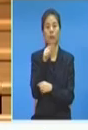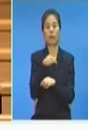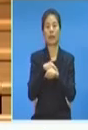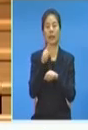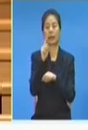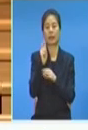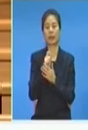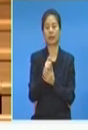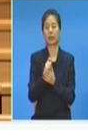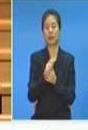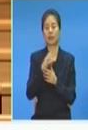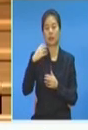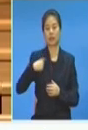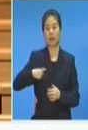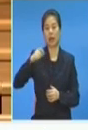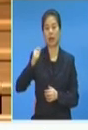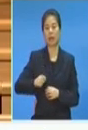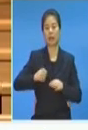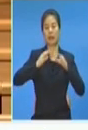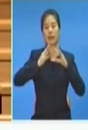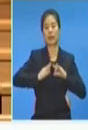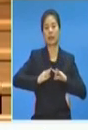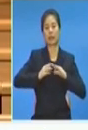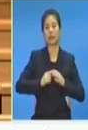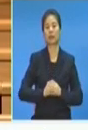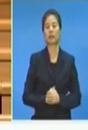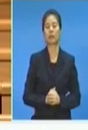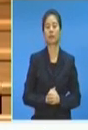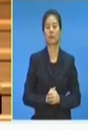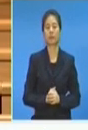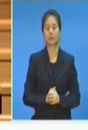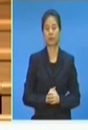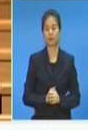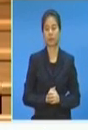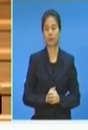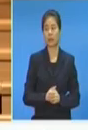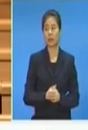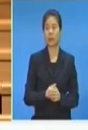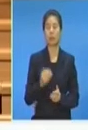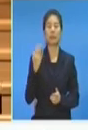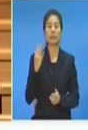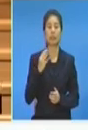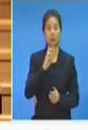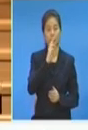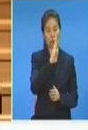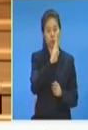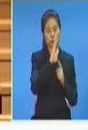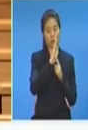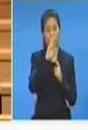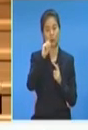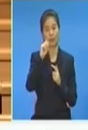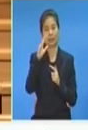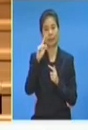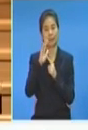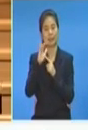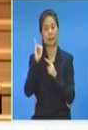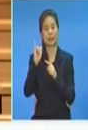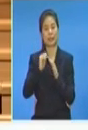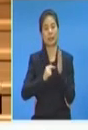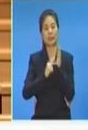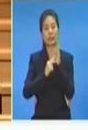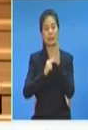เรื่องต่อไปครับมีไว้นิดเมื่อกี้ท่านอาจารย์วันชัยได้กรุณานำเสนอในเรื่องของการ